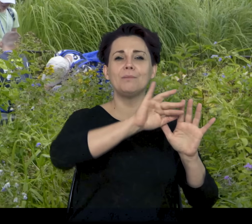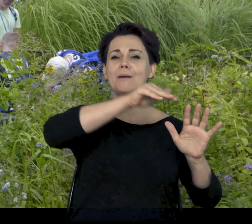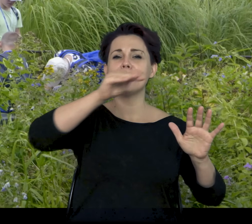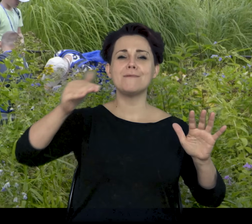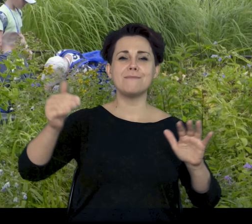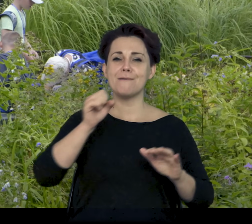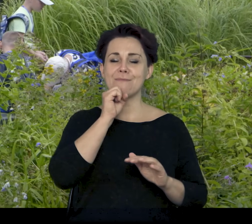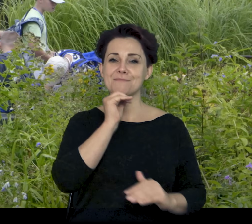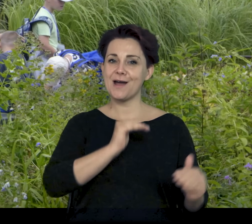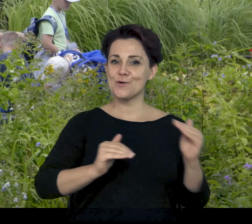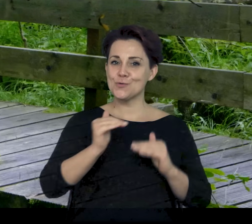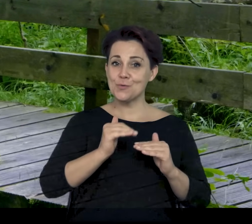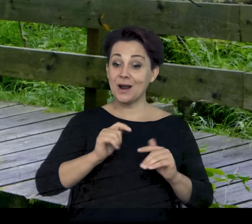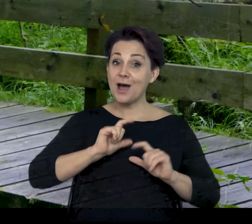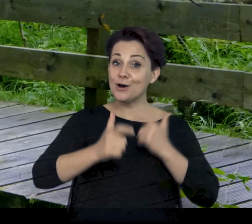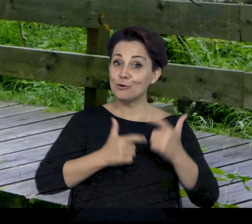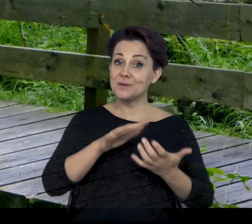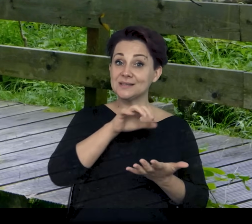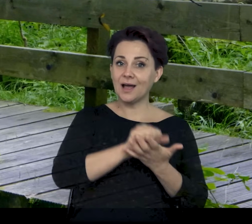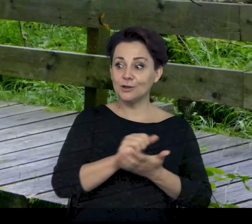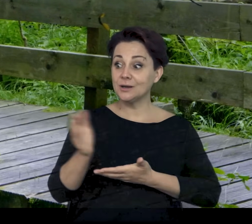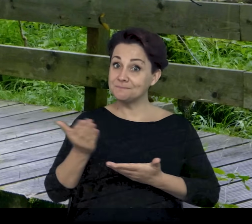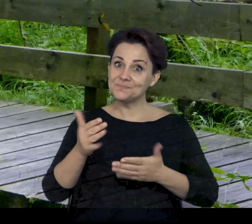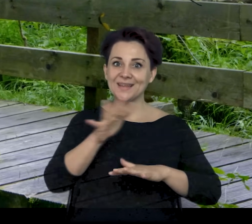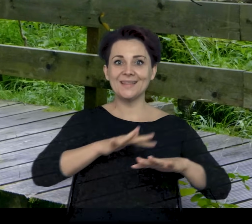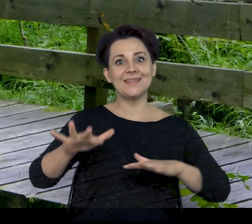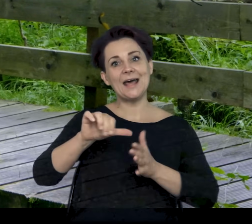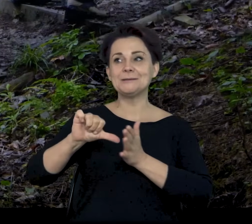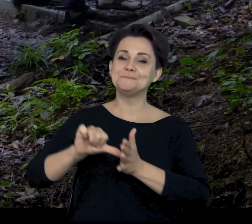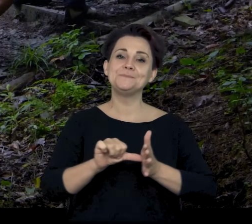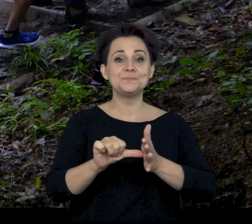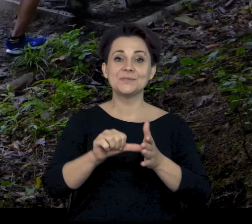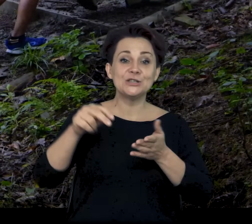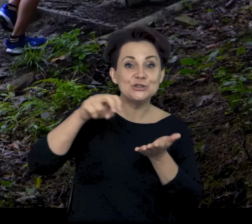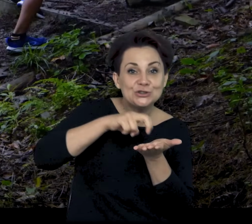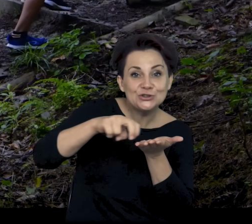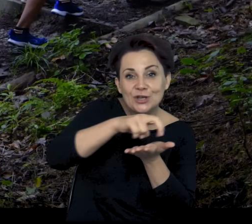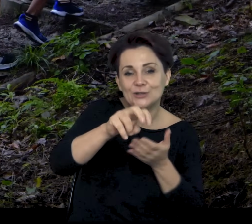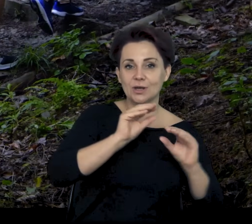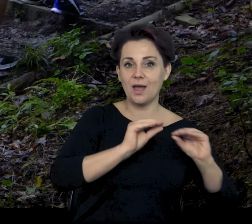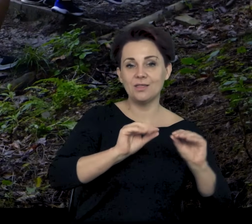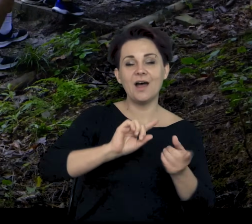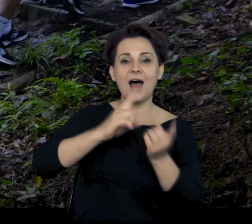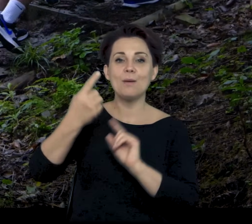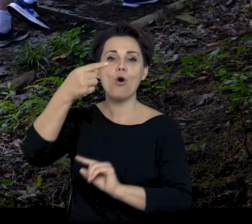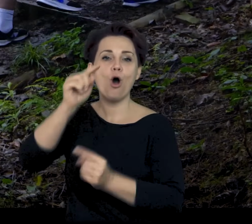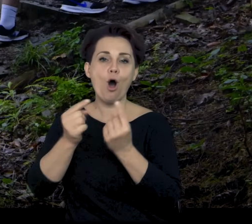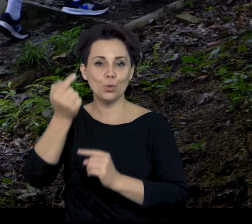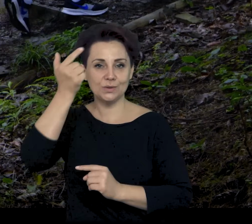Góry organizowane są zajęcia terenowe na ścieżkach edukacyjnych czy w Ogrodzie Zmysłów.